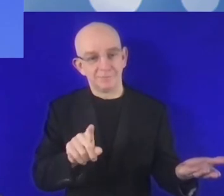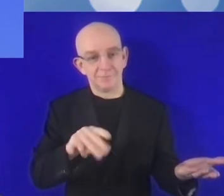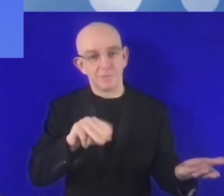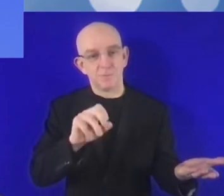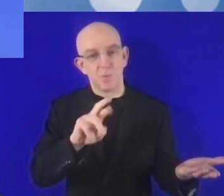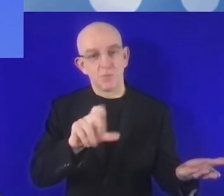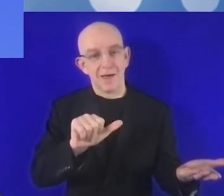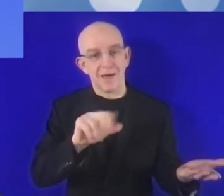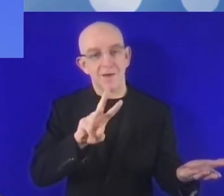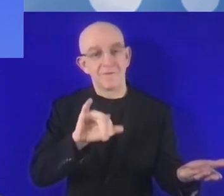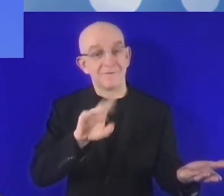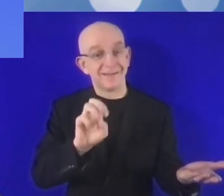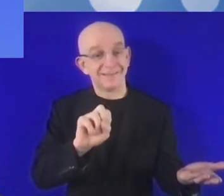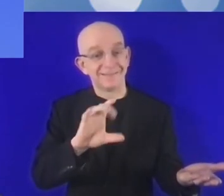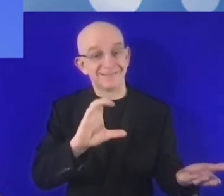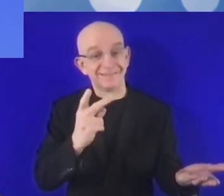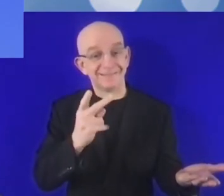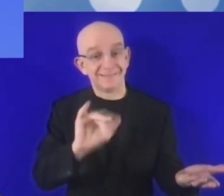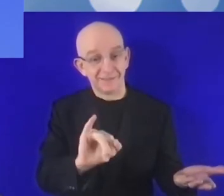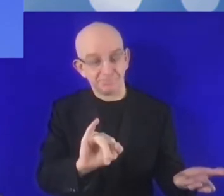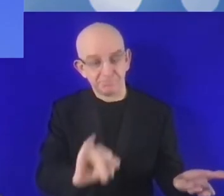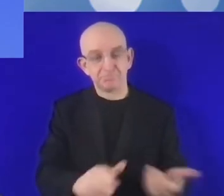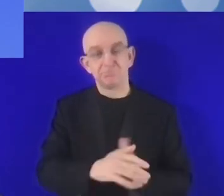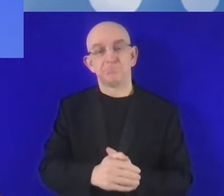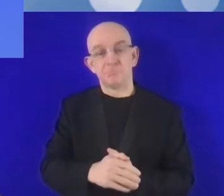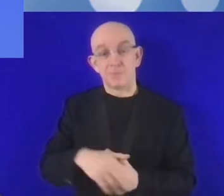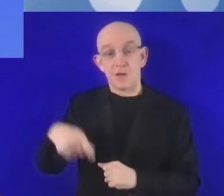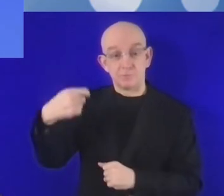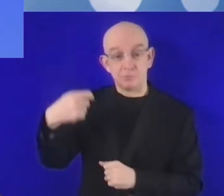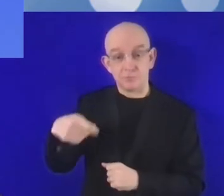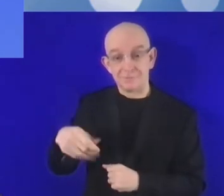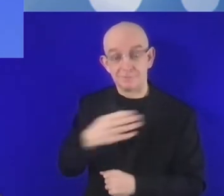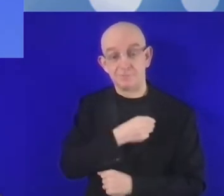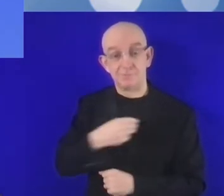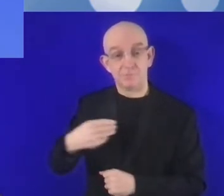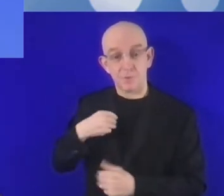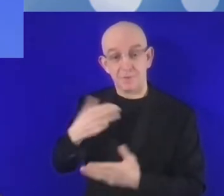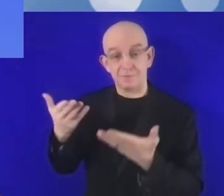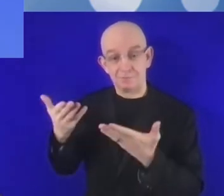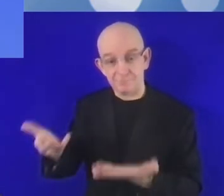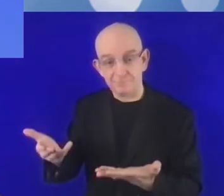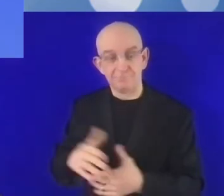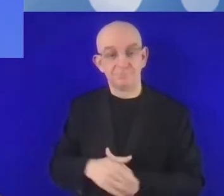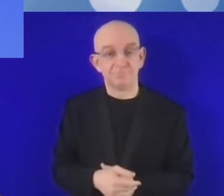Krupa, Mayor of Katowice, Honorable Ministers, Excellency. Monsieur le maire de Katowice.